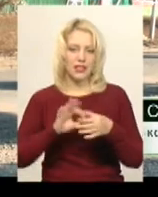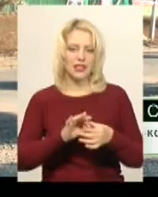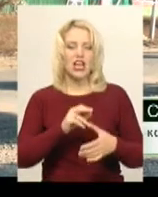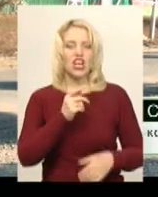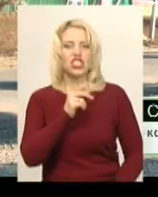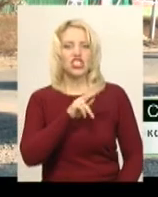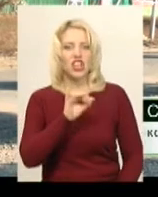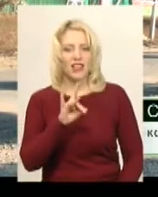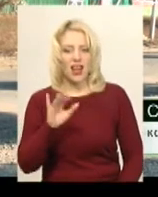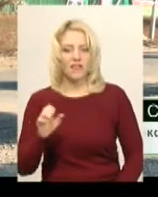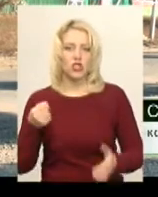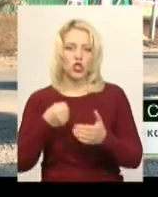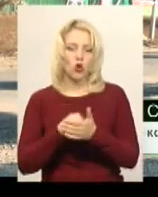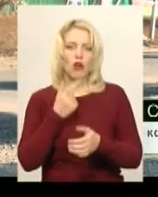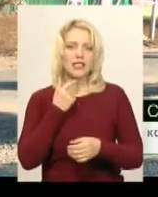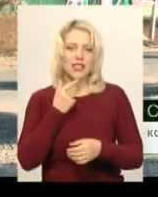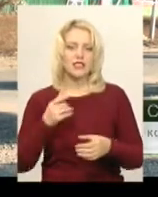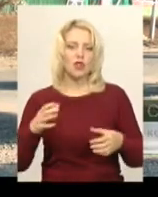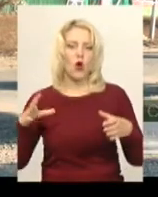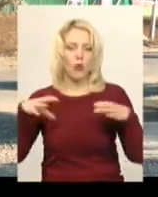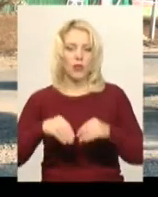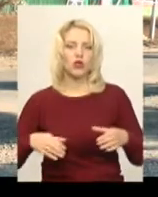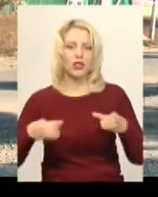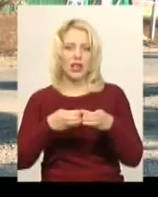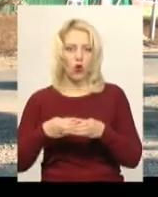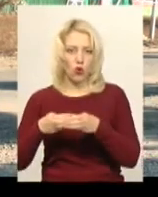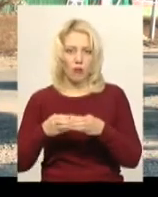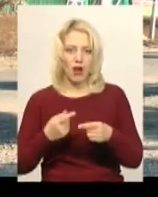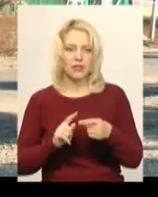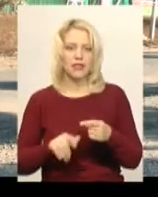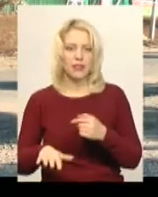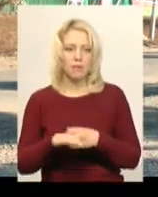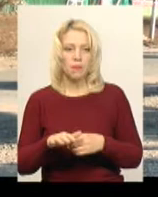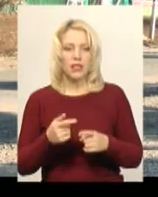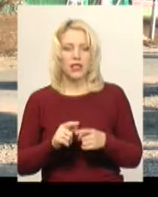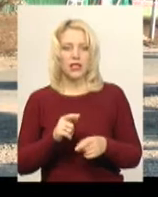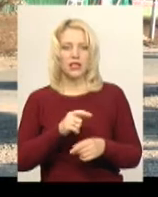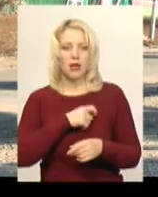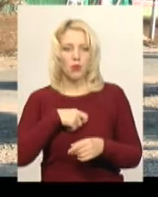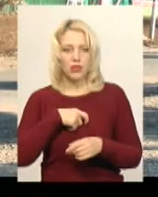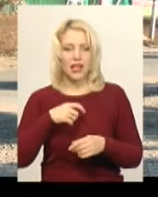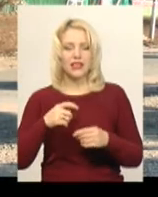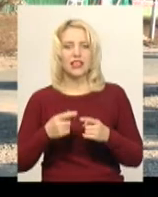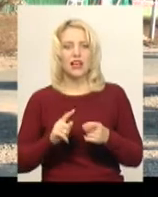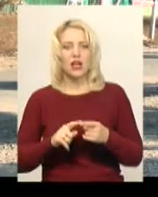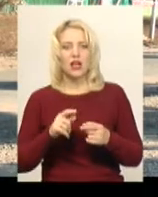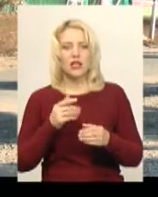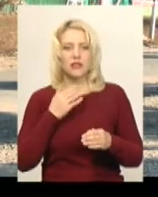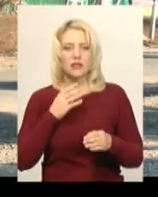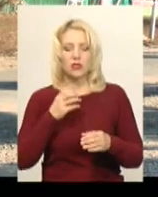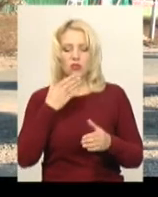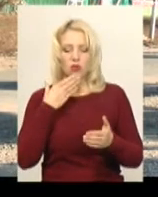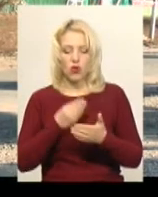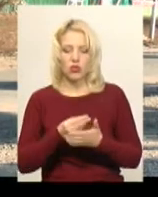Красилівської міської об'єднаної територіальної громади, кожен із 14 депутатів Чернелівської сільської ради заходив до кожного свого